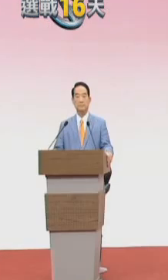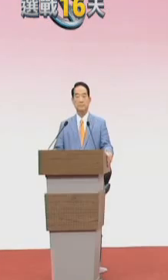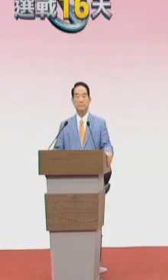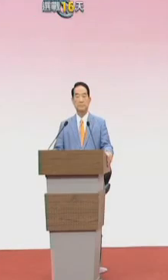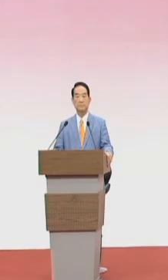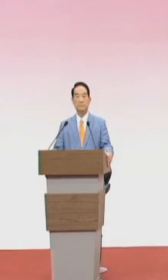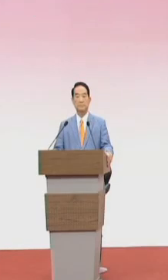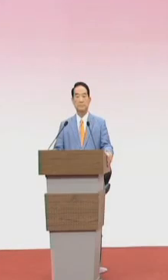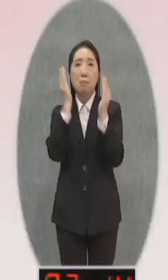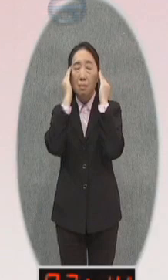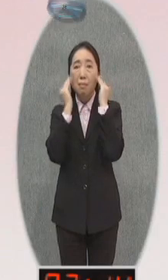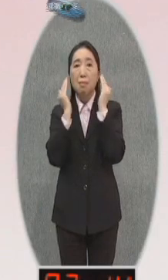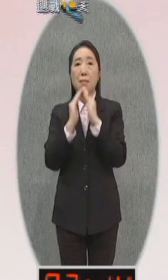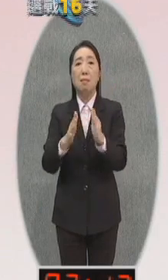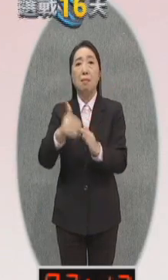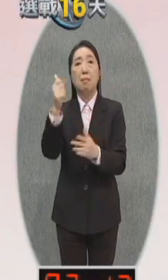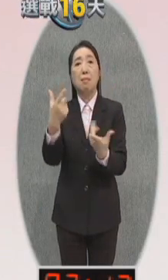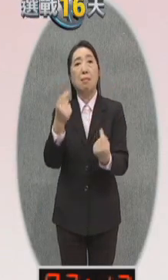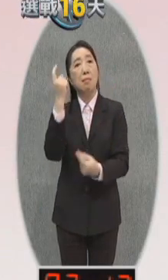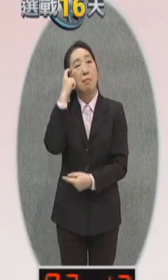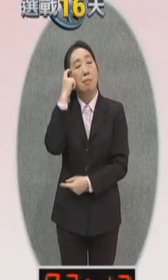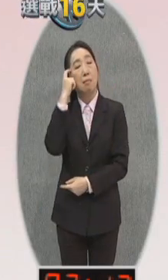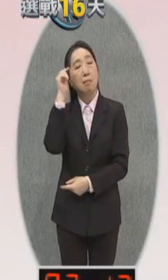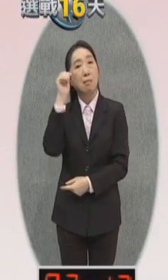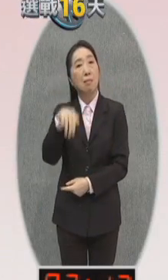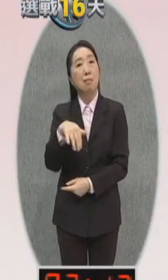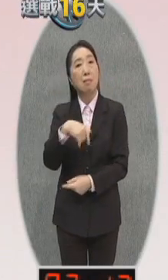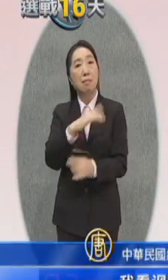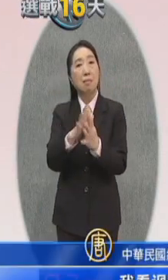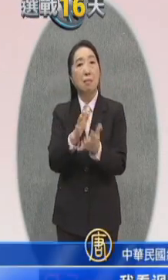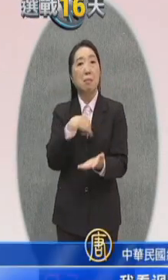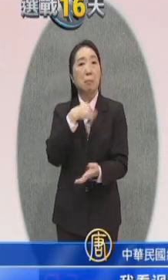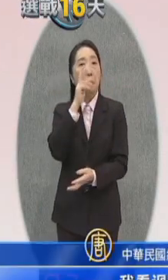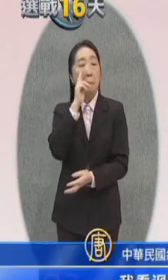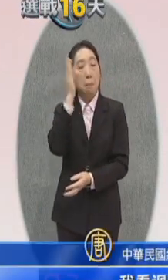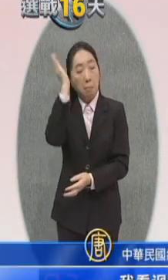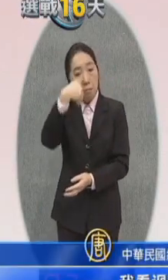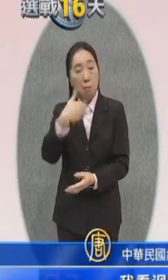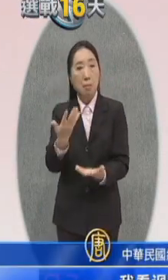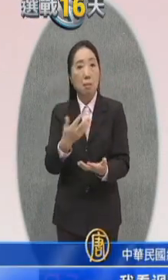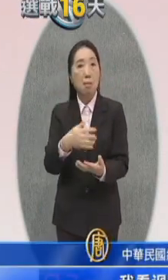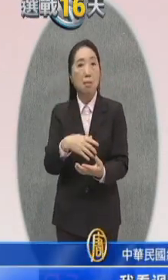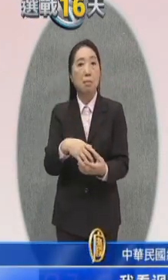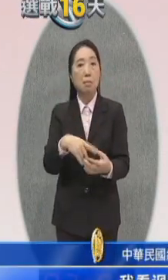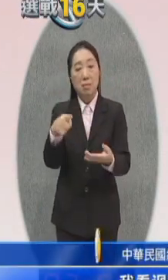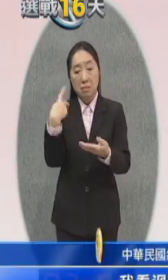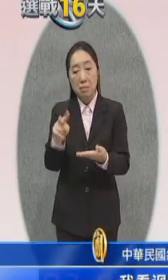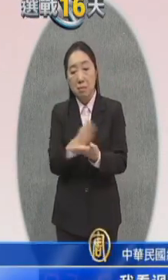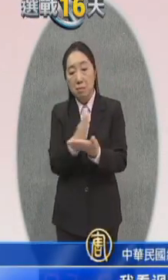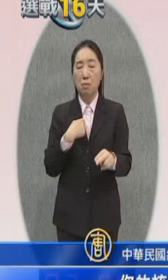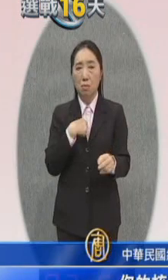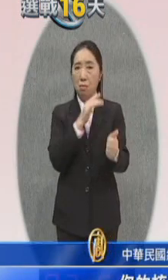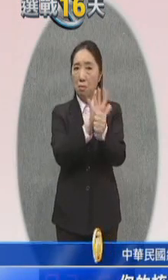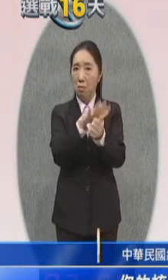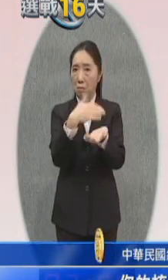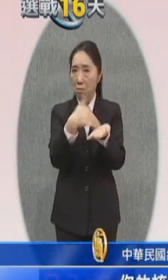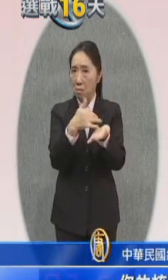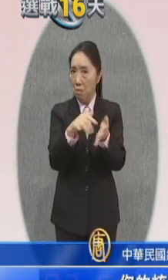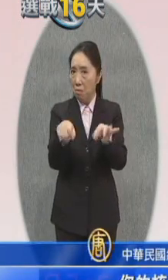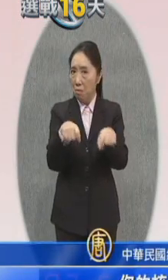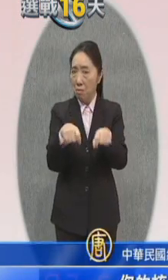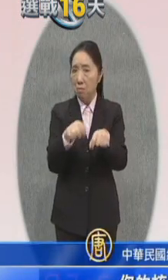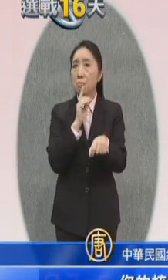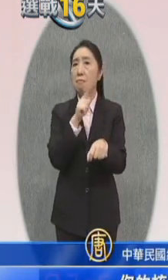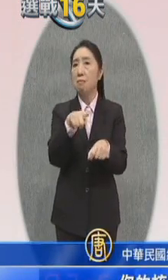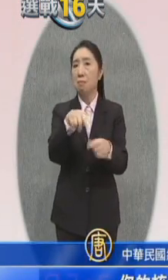启核四的能源政策直言是用命发电。 我看过韩市长的2035计划，你的核能